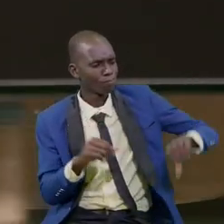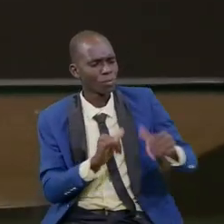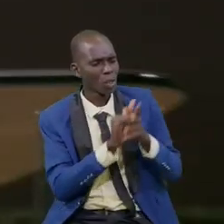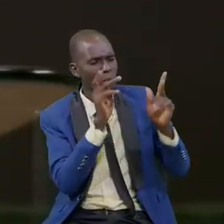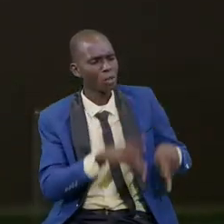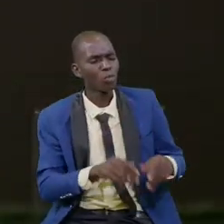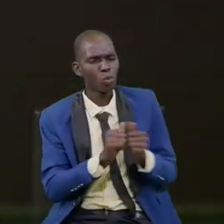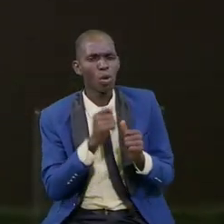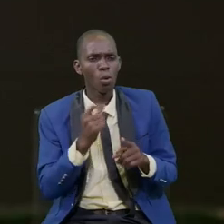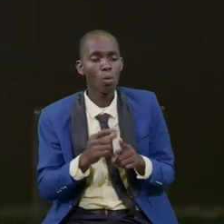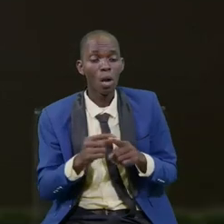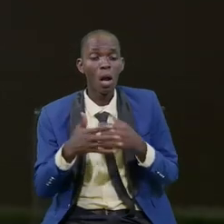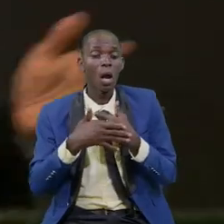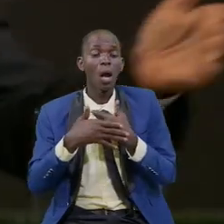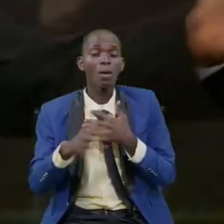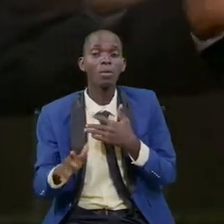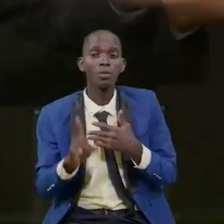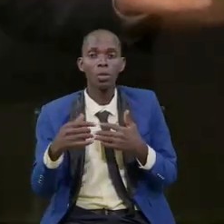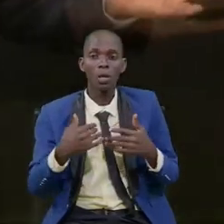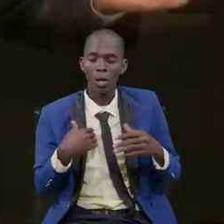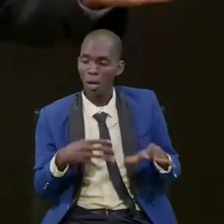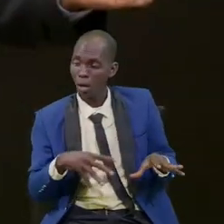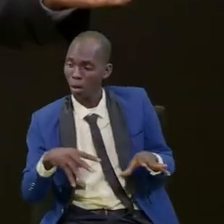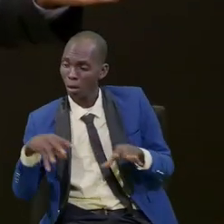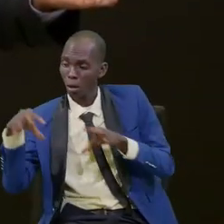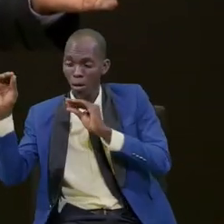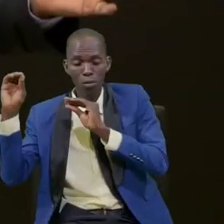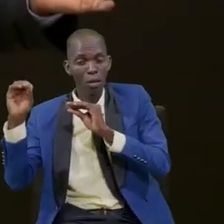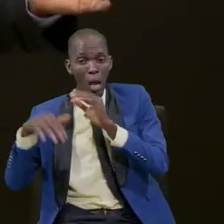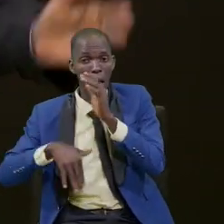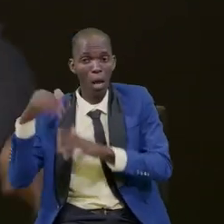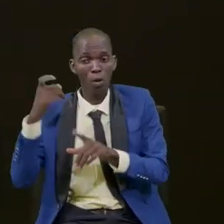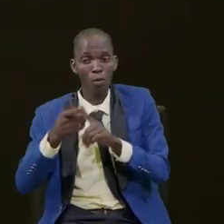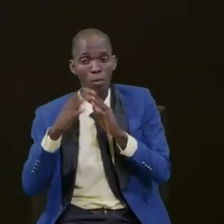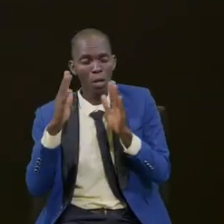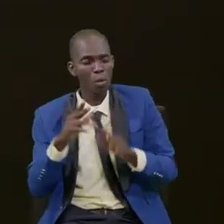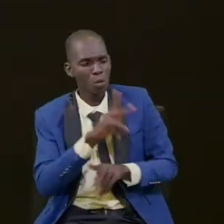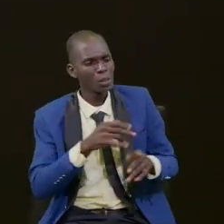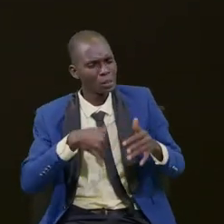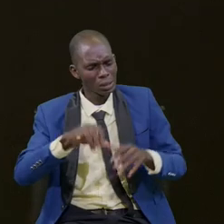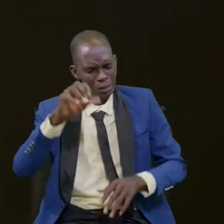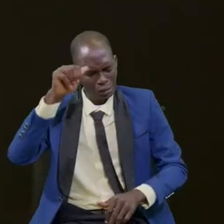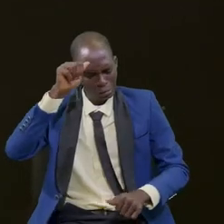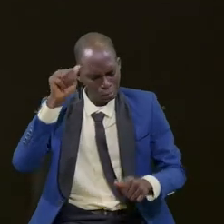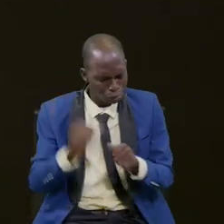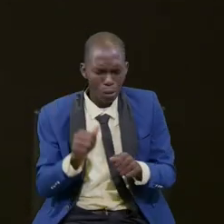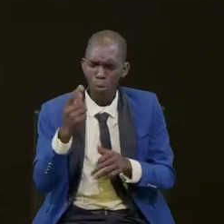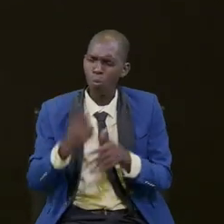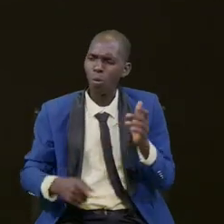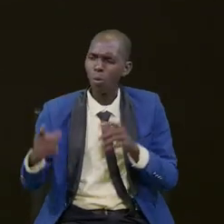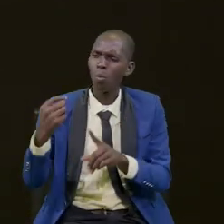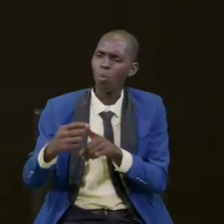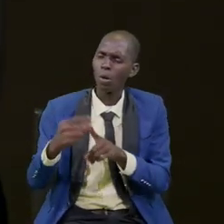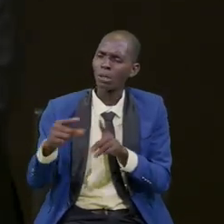et vous en allez. Après être parti, la personne se rappelle ce que vous avez dit. Vous gâtez leur